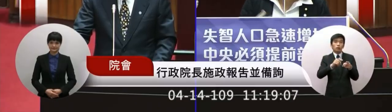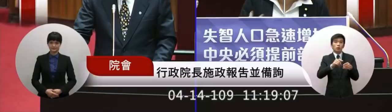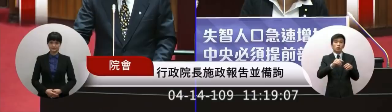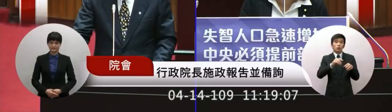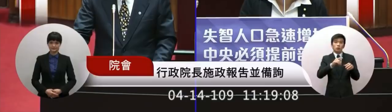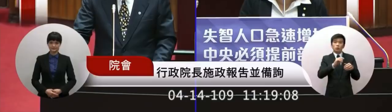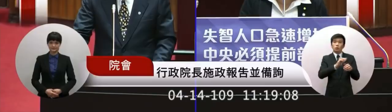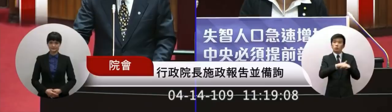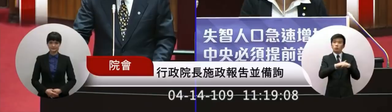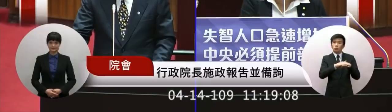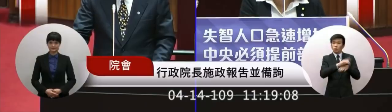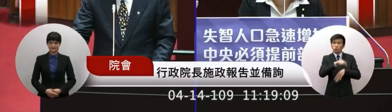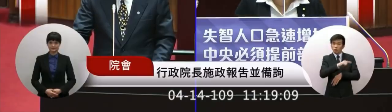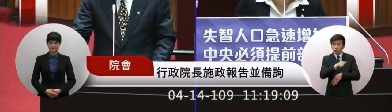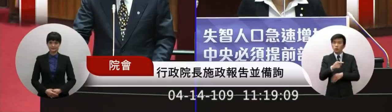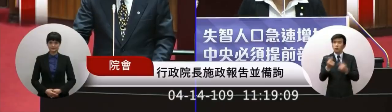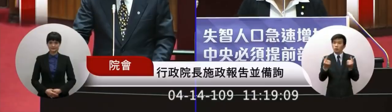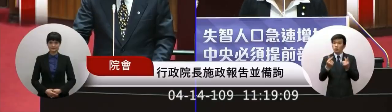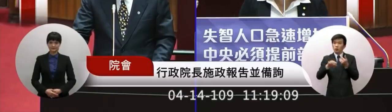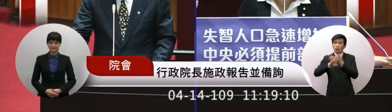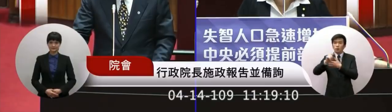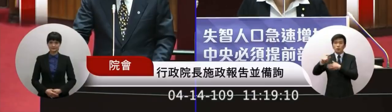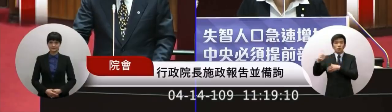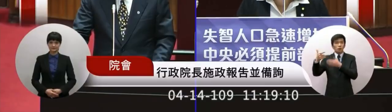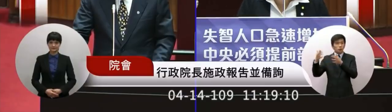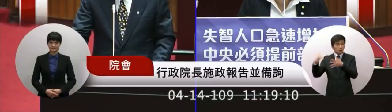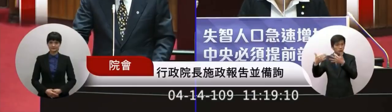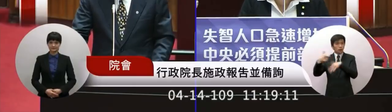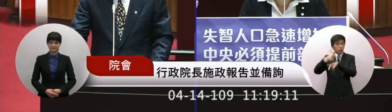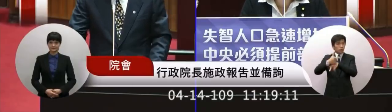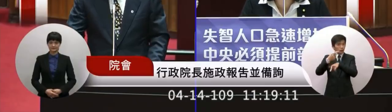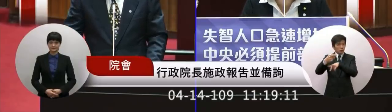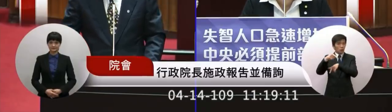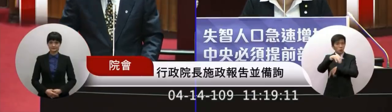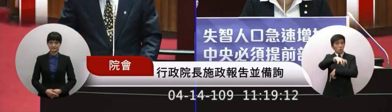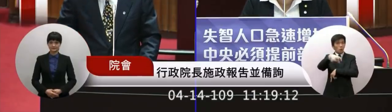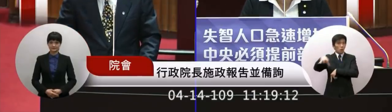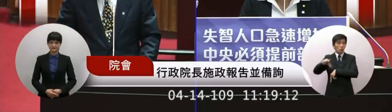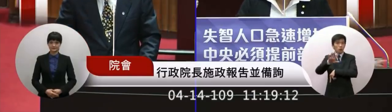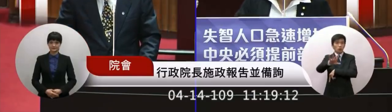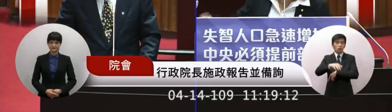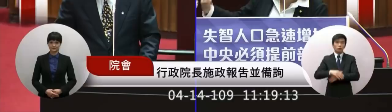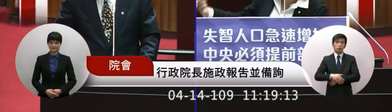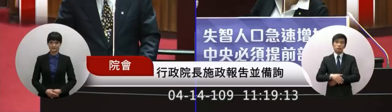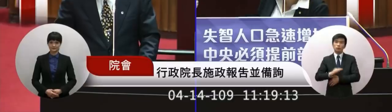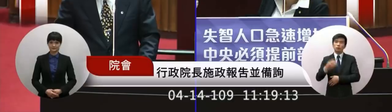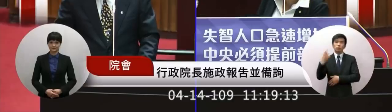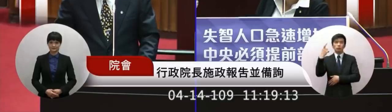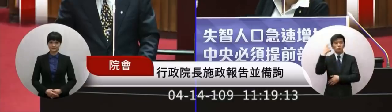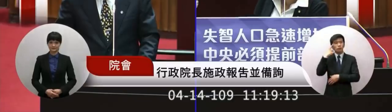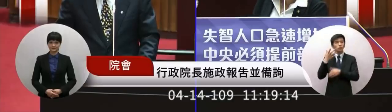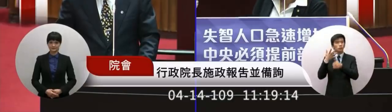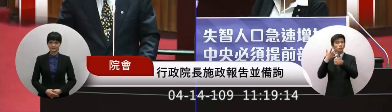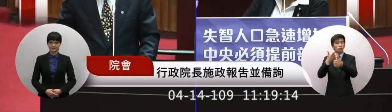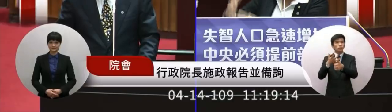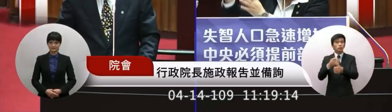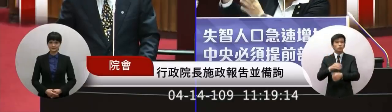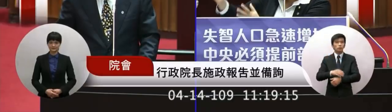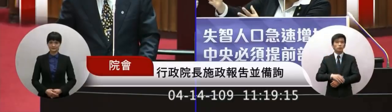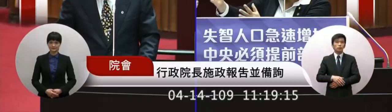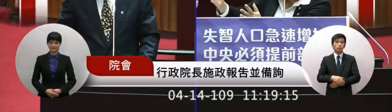跟六輕跟藍科嚴國本身要跟你探討的是因為我們是怎麼